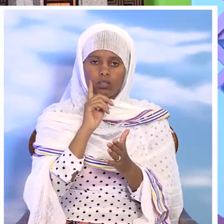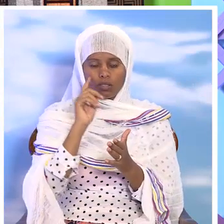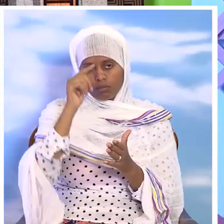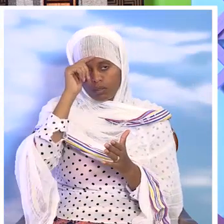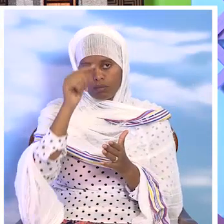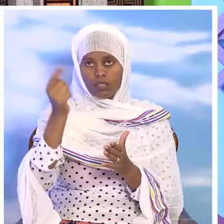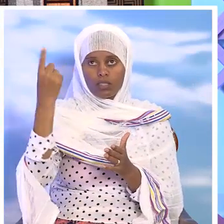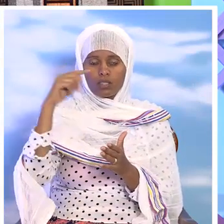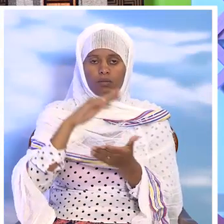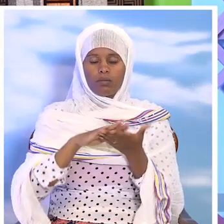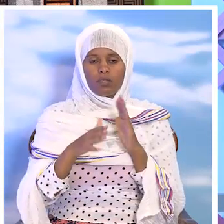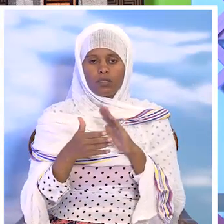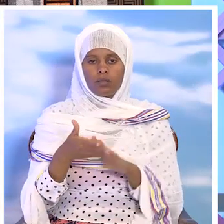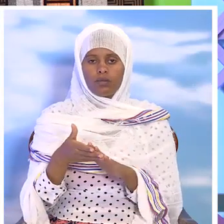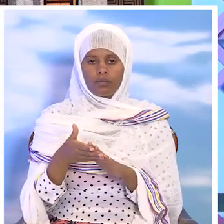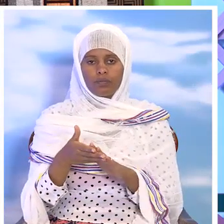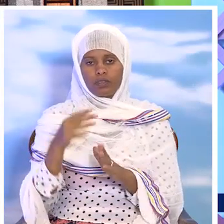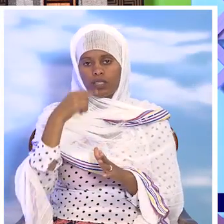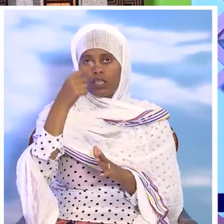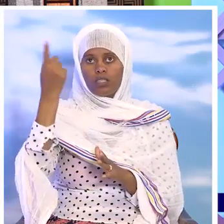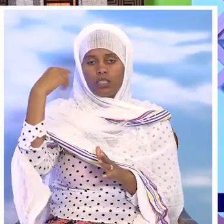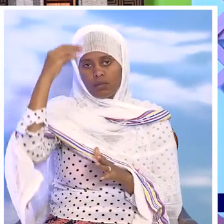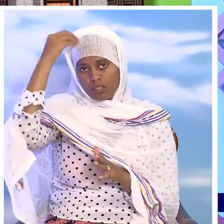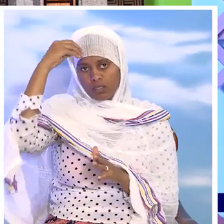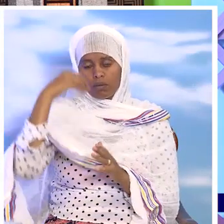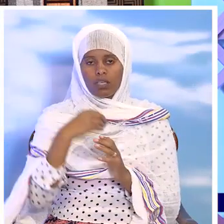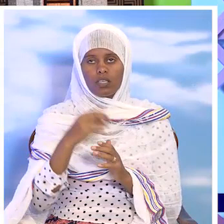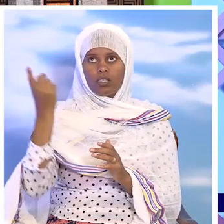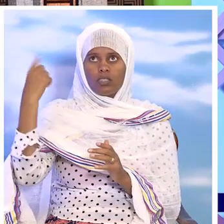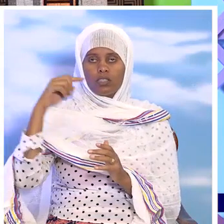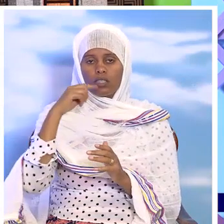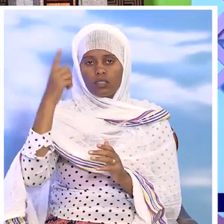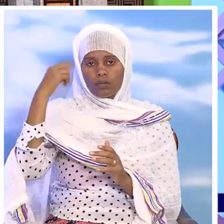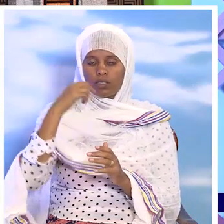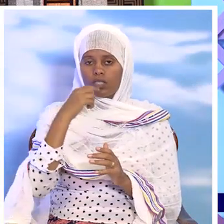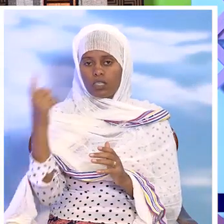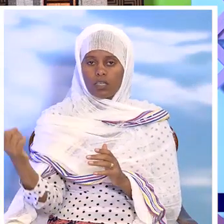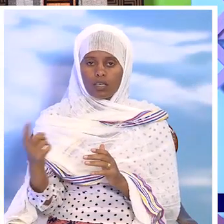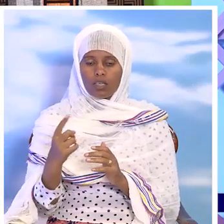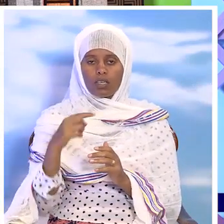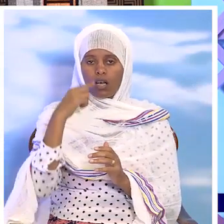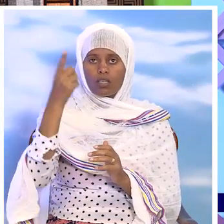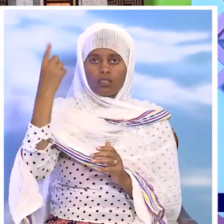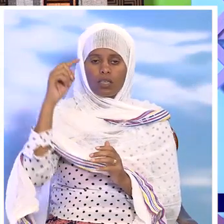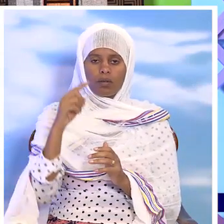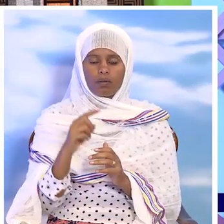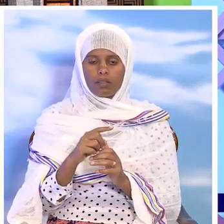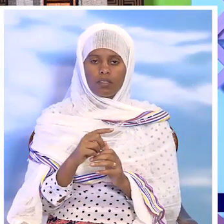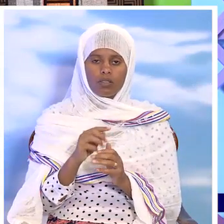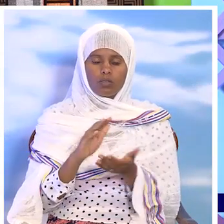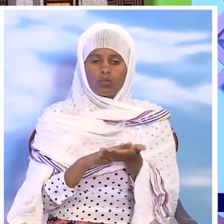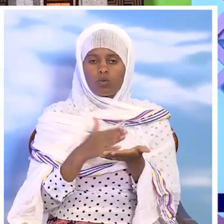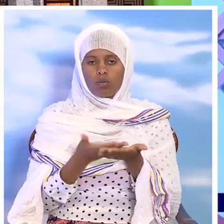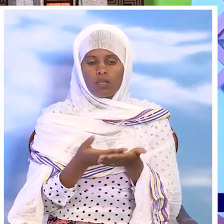እግዚኣብሔር ቤተሰብ ቃል እግዚኣብሔር ዝመሃረና፣ ቃል እግዚኣብሔር ዝንገረና፣ ቃል እግዚኣብሔር ዝትርጎመልና